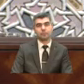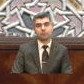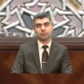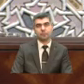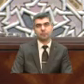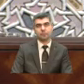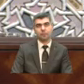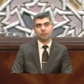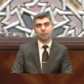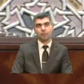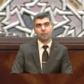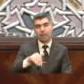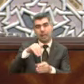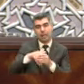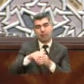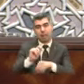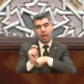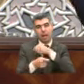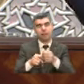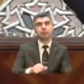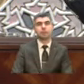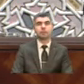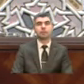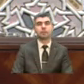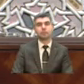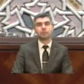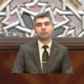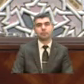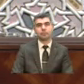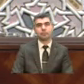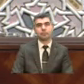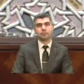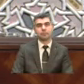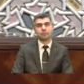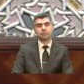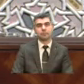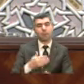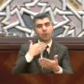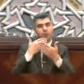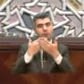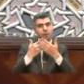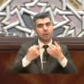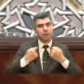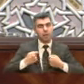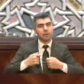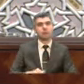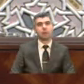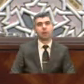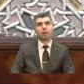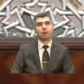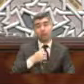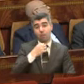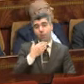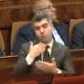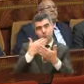الفريق الحركي، أغلبية أولا. شكرا سيد الرئيس. سيد الوزير، نقدر المجهود ديالكم على